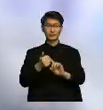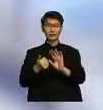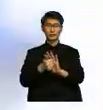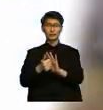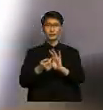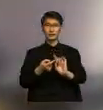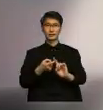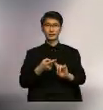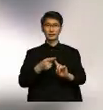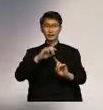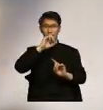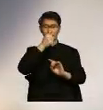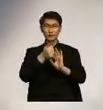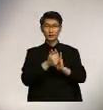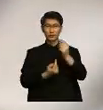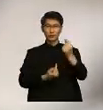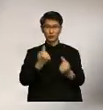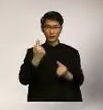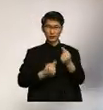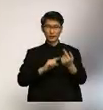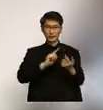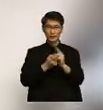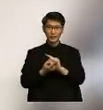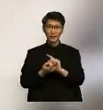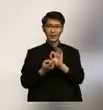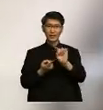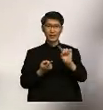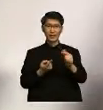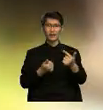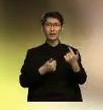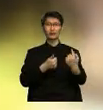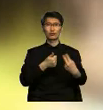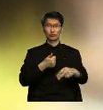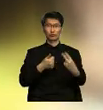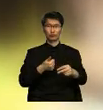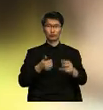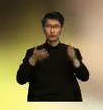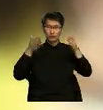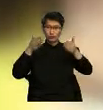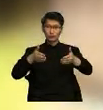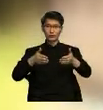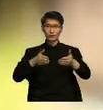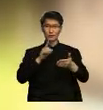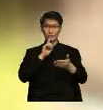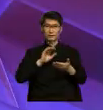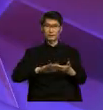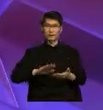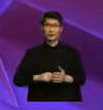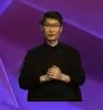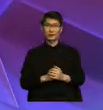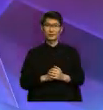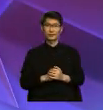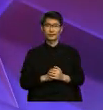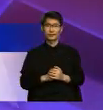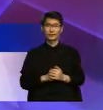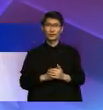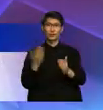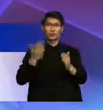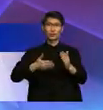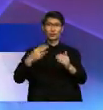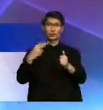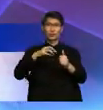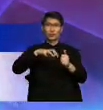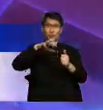방침에 대해 예산 지원보다 대안 교육 기회 확대에 초점을 두고 있다고 밝혔습니다. 공교육